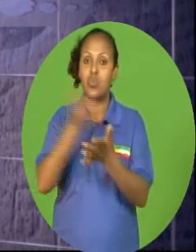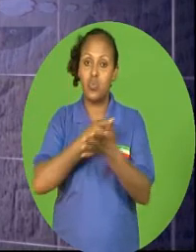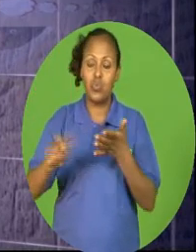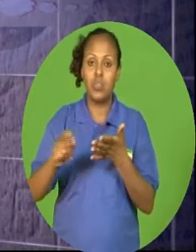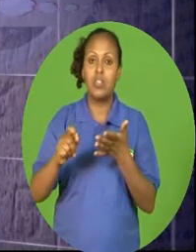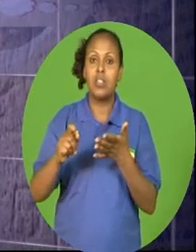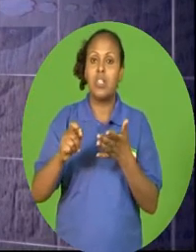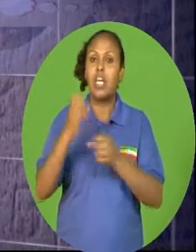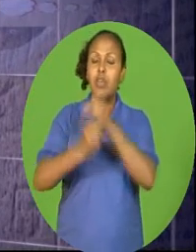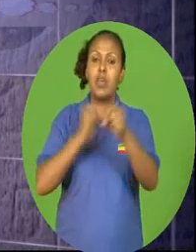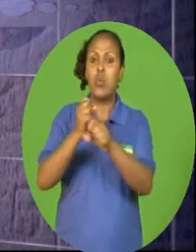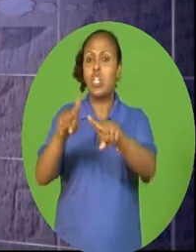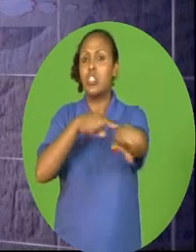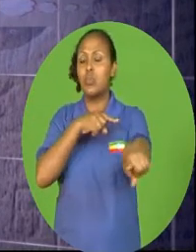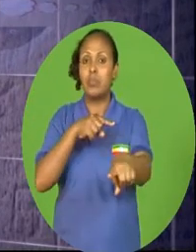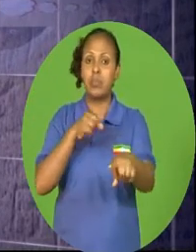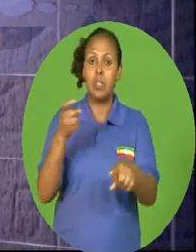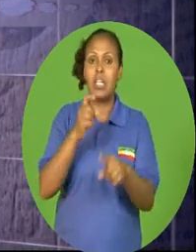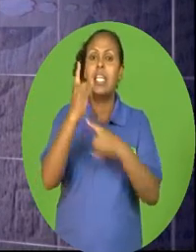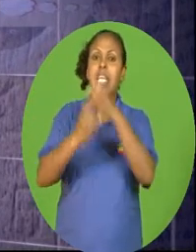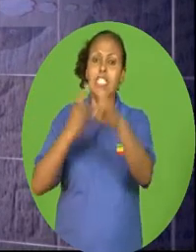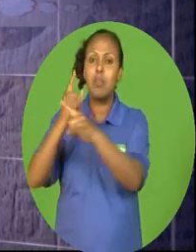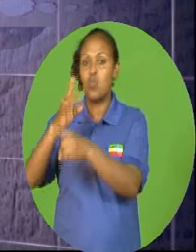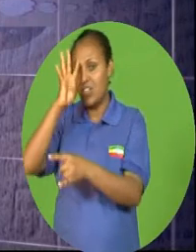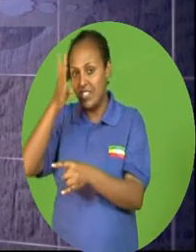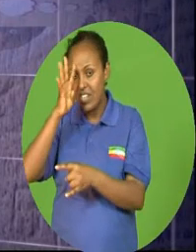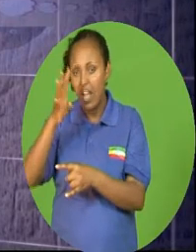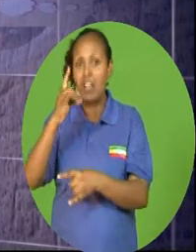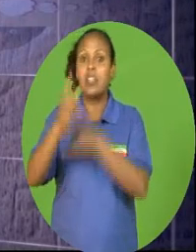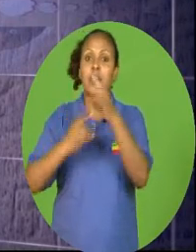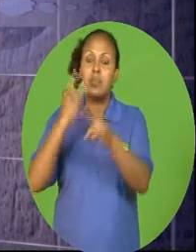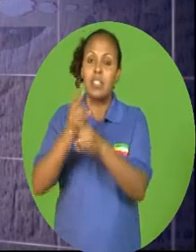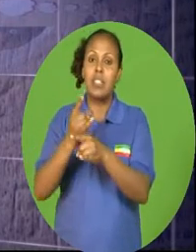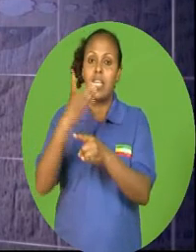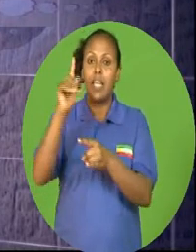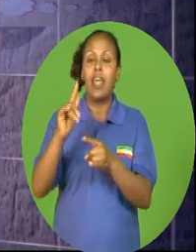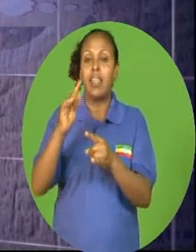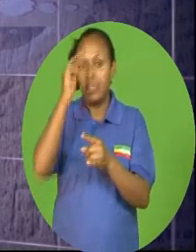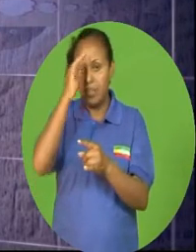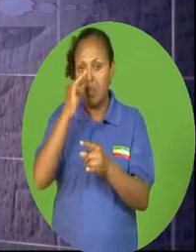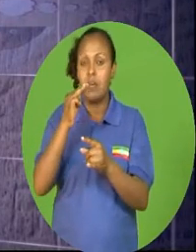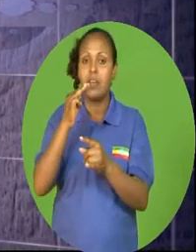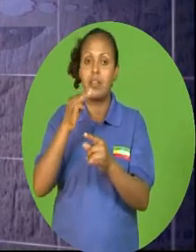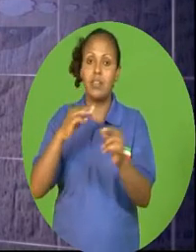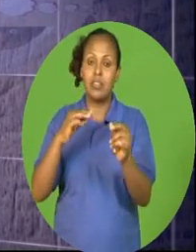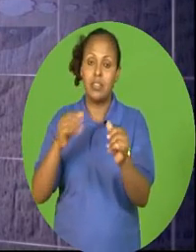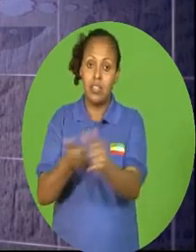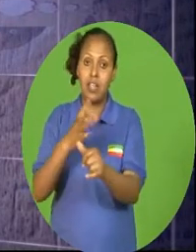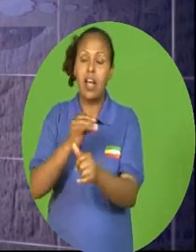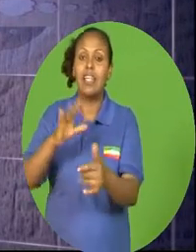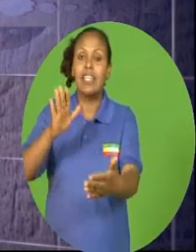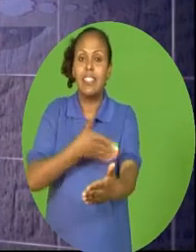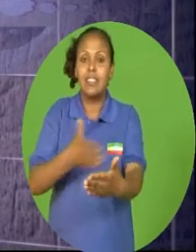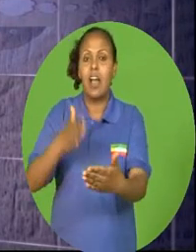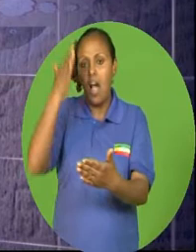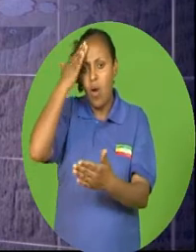ዘር እድሜው ረጅም በመሆኑ እንደየዘመኑ ፍልስፍና እንደየዘመኑ ገናን የኪነ ጥበብ ፈለግ እንደ ገጣሚውና